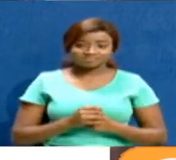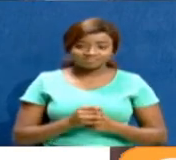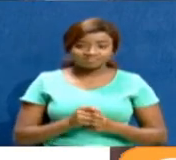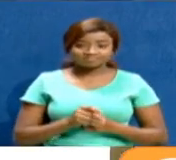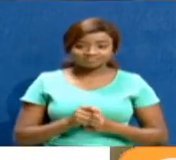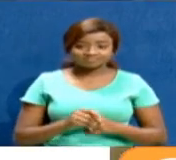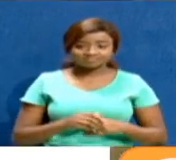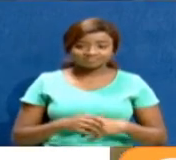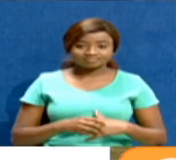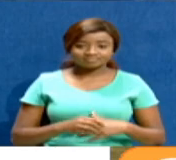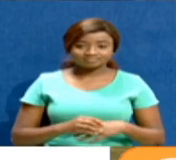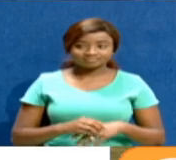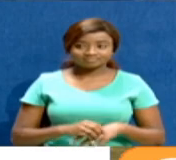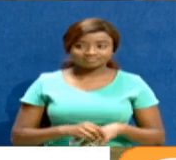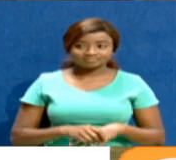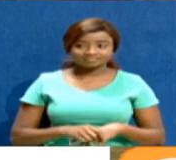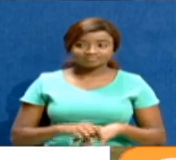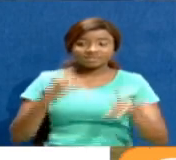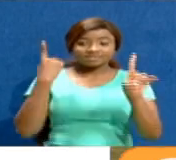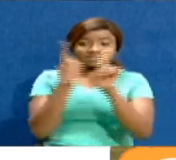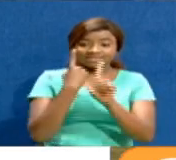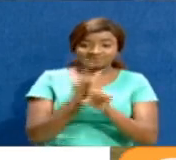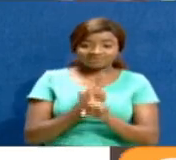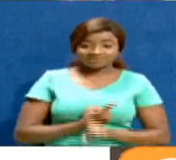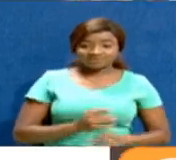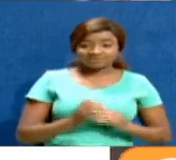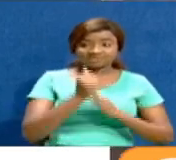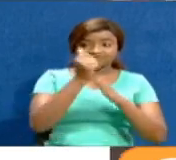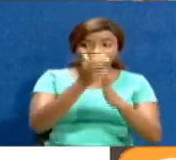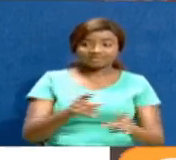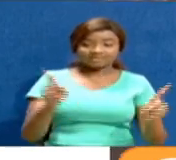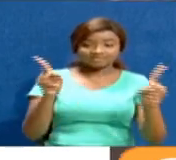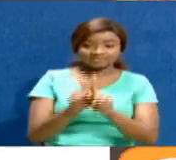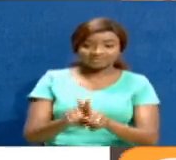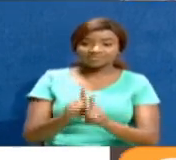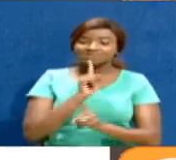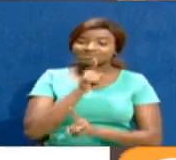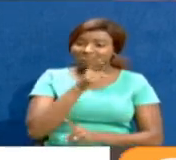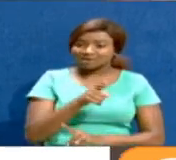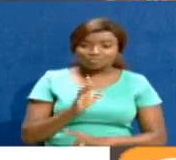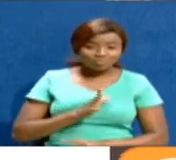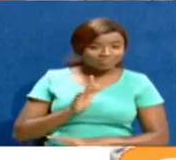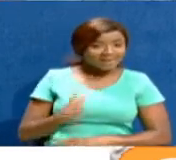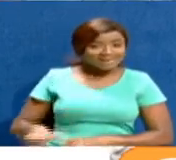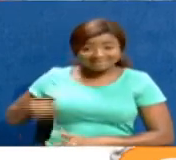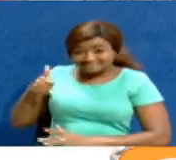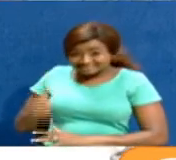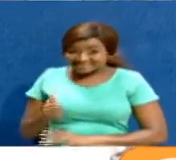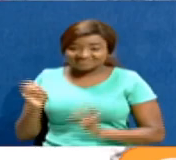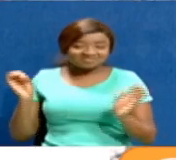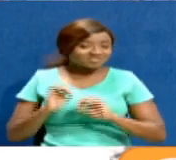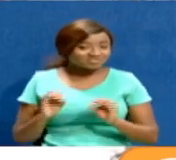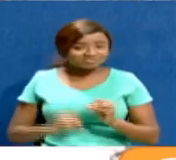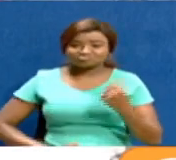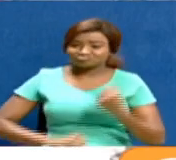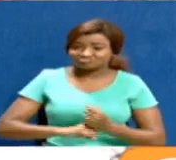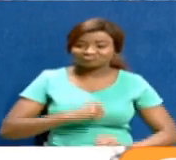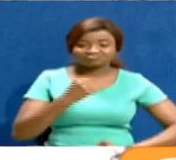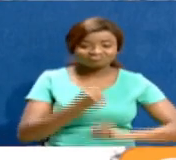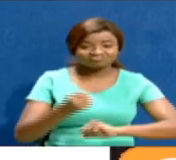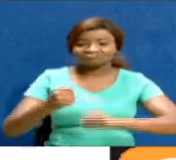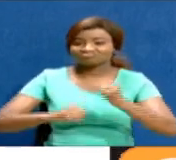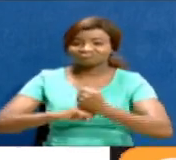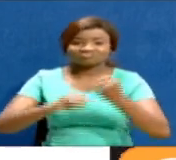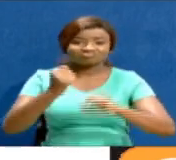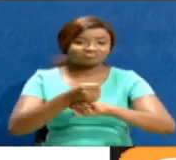her. Viongozi mbalimbali aidha pia walizungumzia ukarimu wa Mama Sarah, huku kila mmoja aliyepanda jukwaa